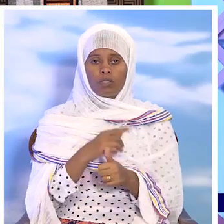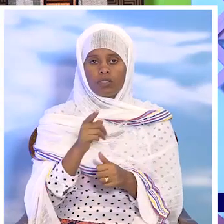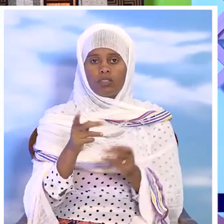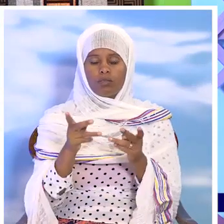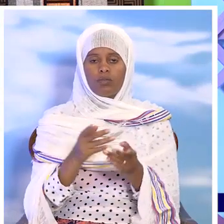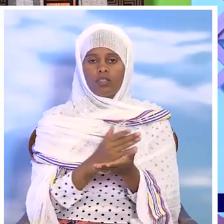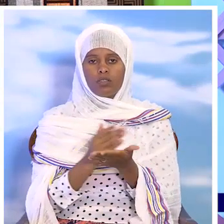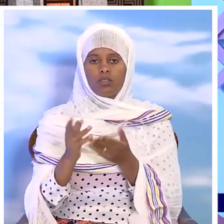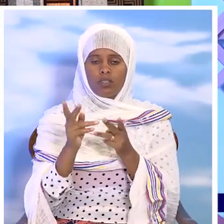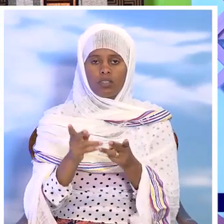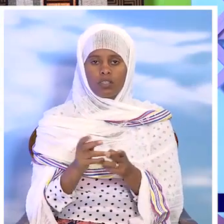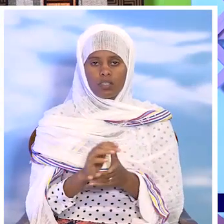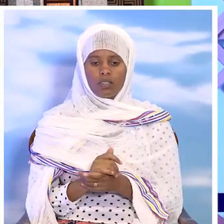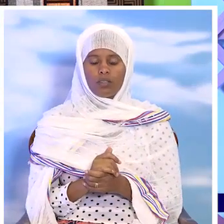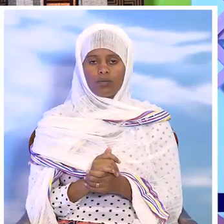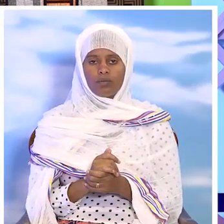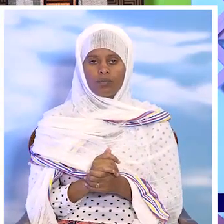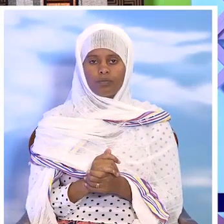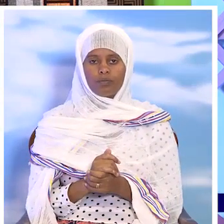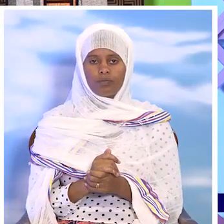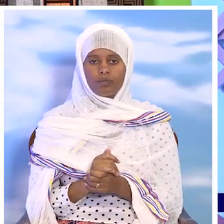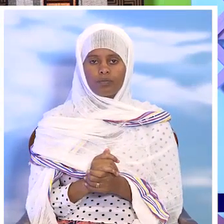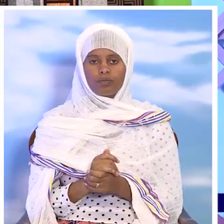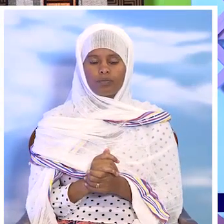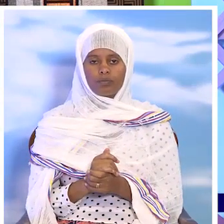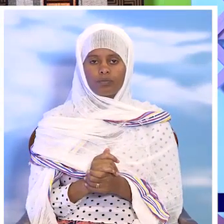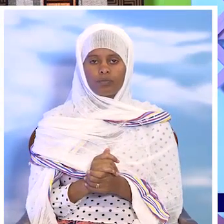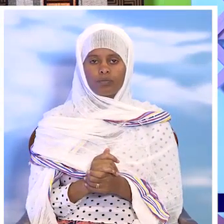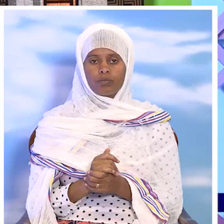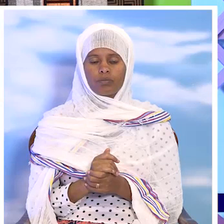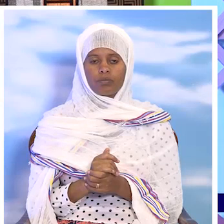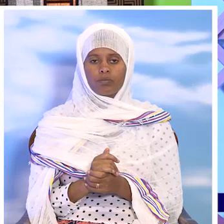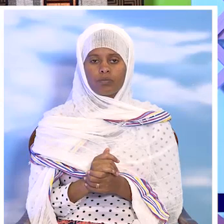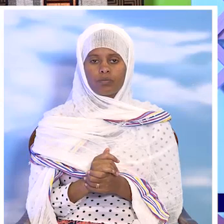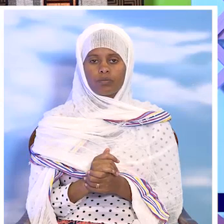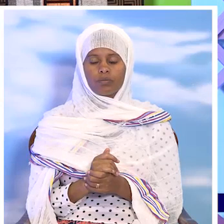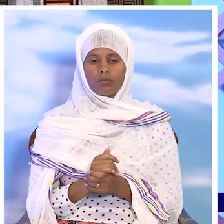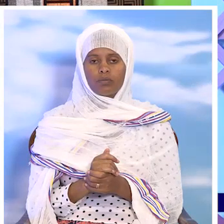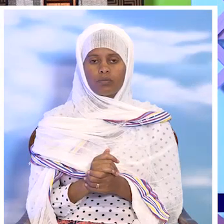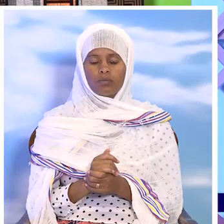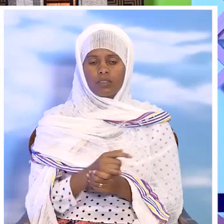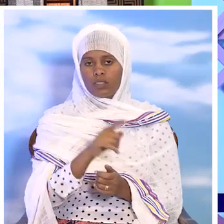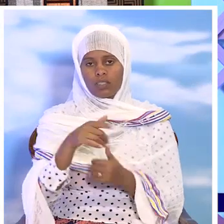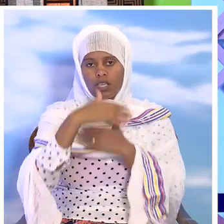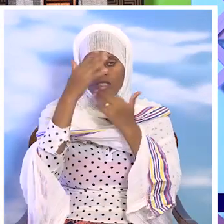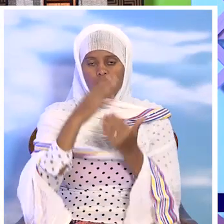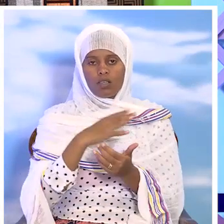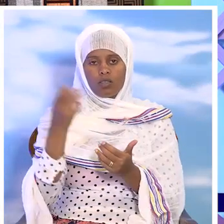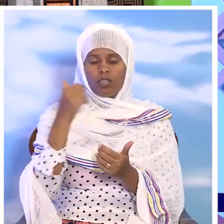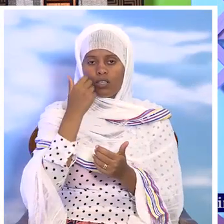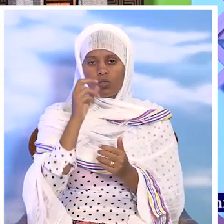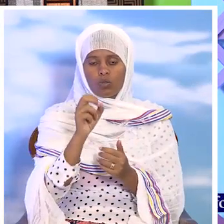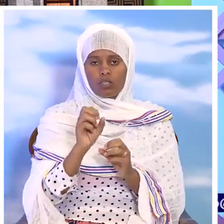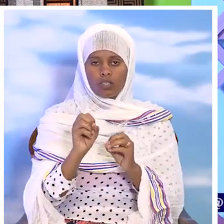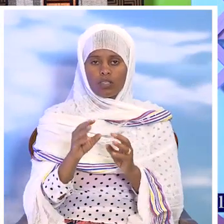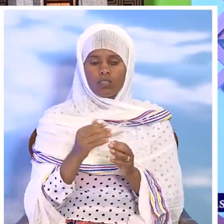ድማ በከመነበረ እግዚ ኢየሱስ ቅፍርናሆም ኢሉ ድማ ነዚ ገሊፅልና ማለት እዩ ናይ ዕለቱ ወንጀል። እዛ ዕለት